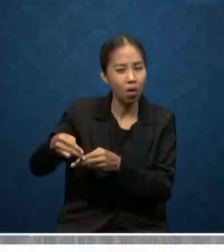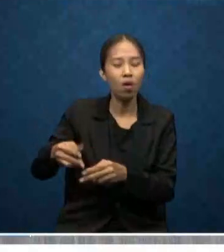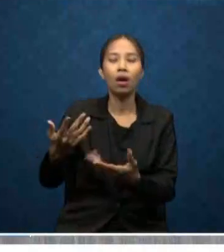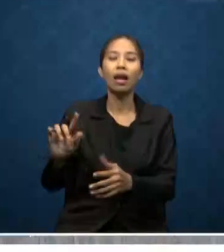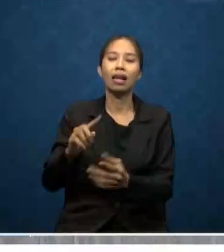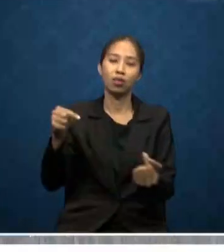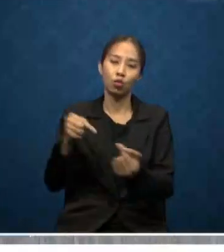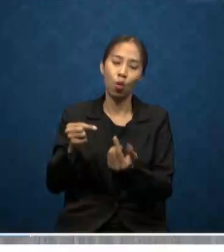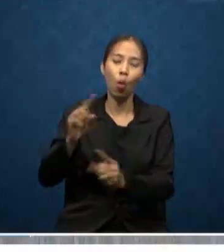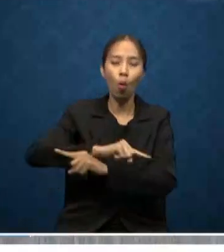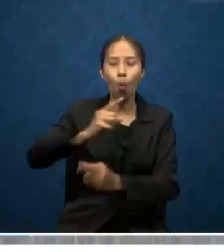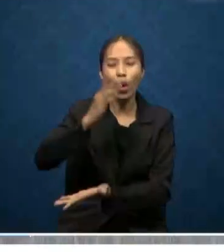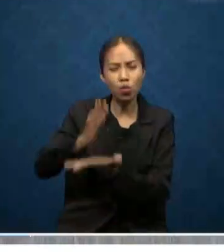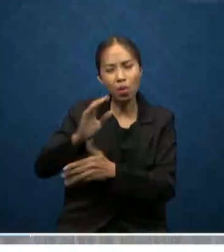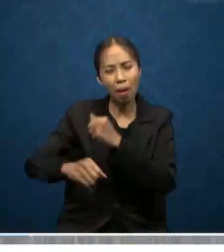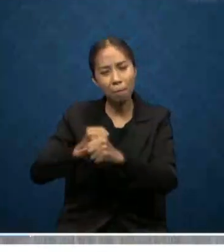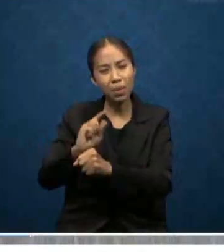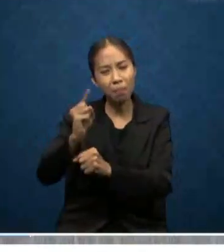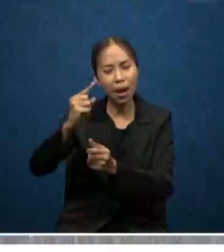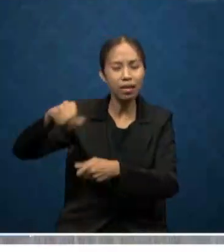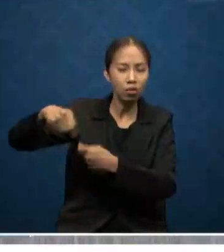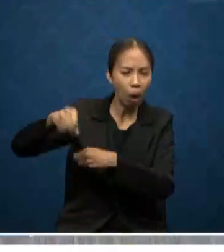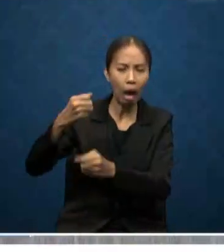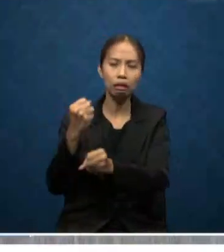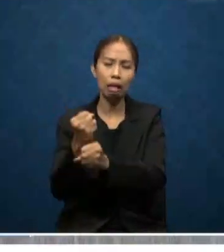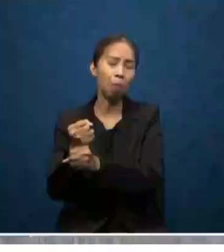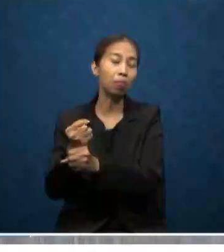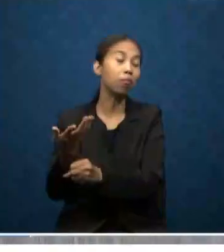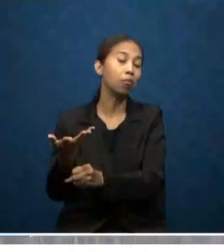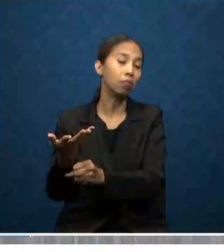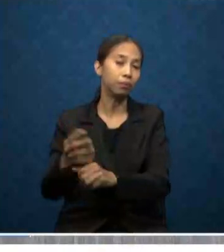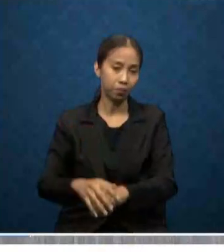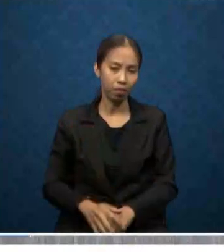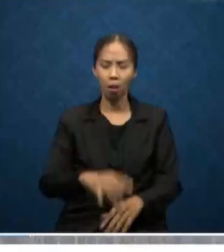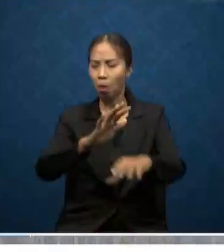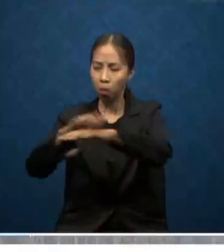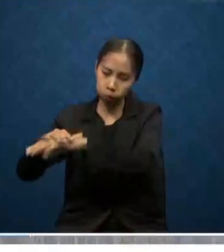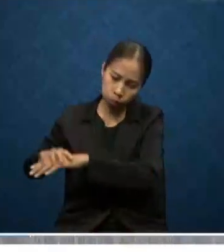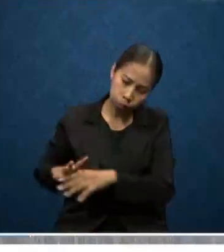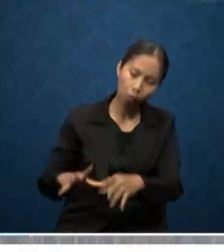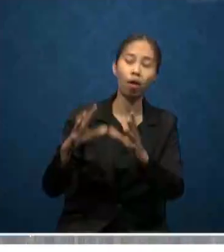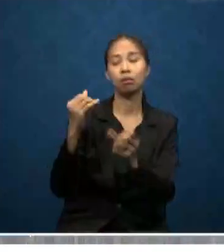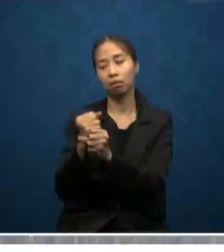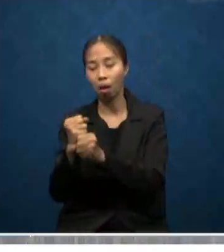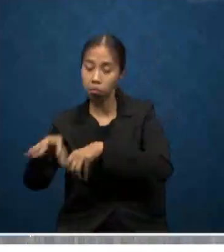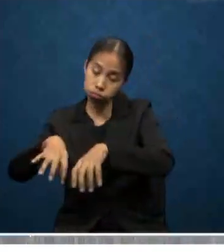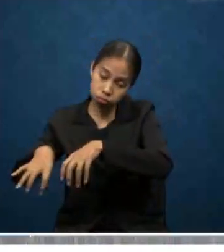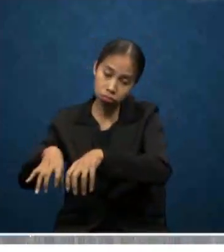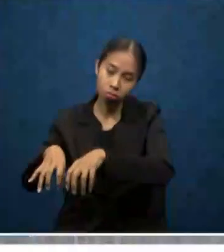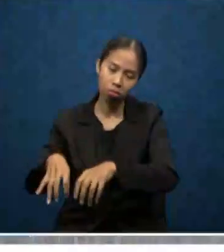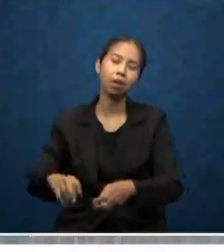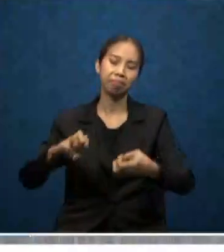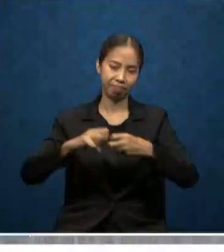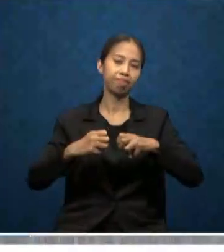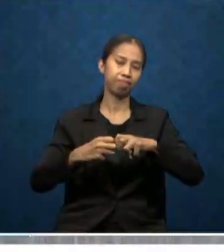ทิ้งก็มีนโยบายทิ้งนะครับระดมกันทิ้งทำกันทิ้งก็จะเป็นปัญหาพอสม